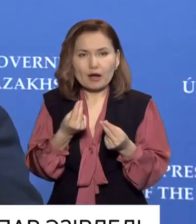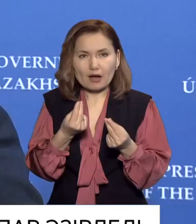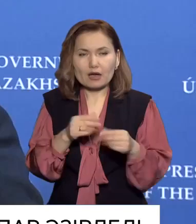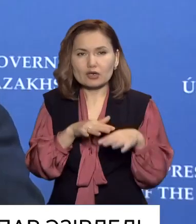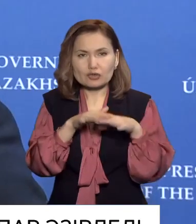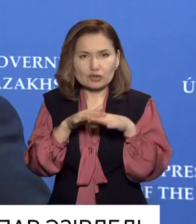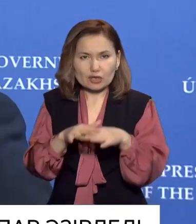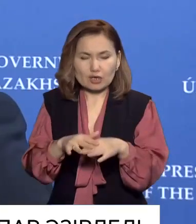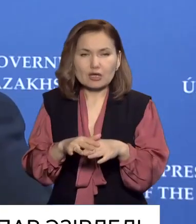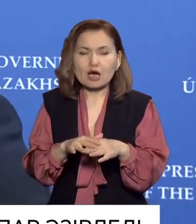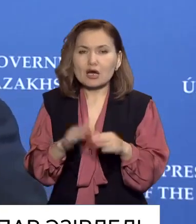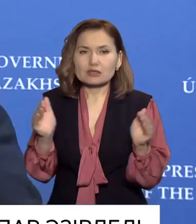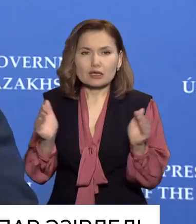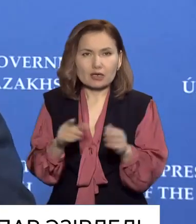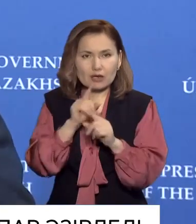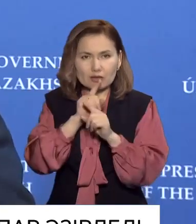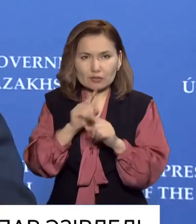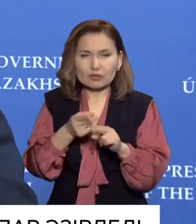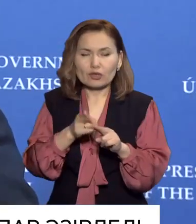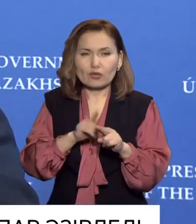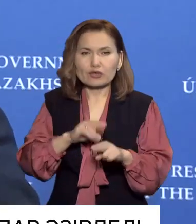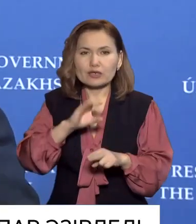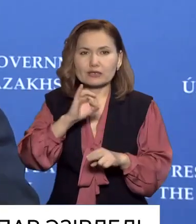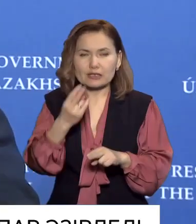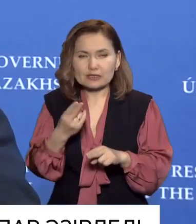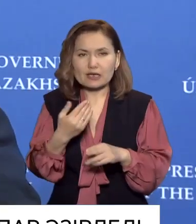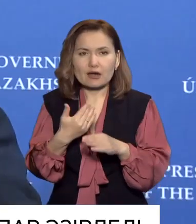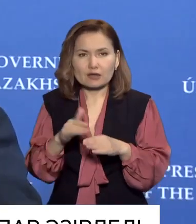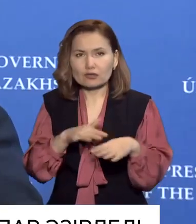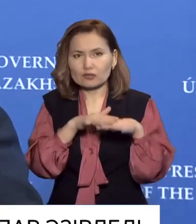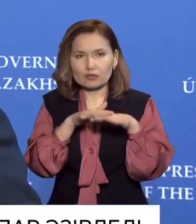барлық мүмкіндіктері бар. Ал